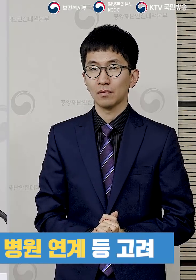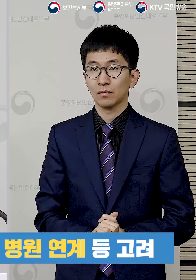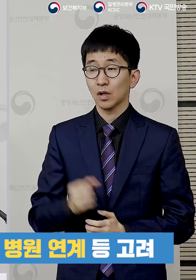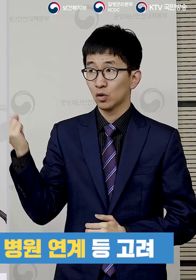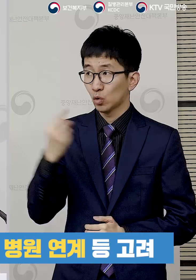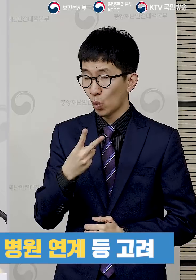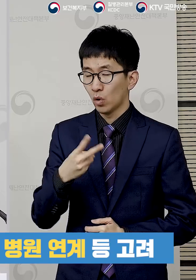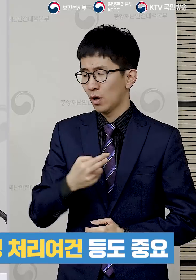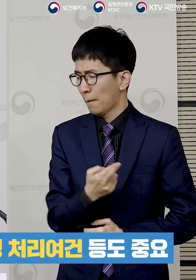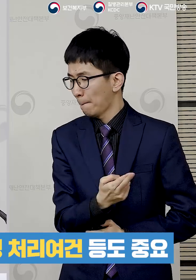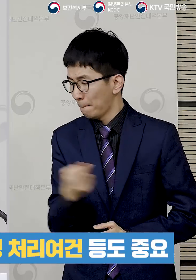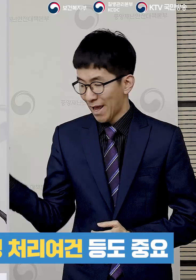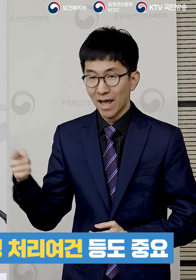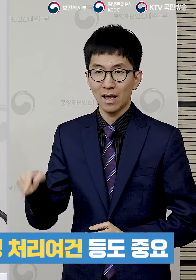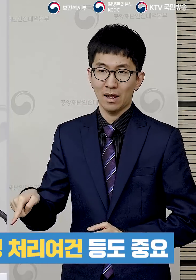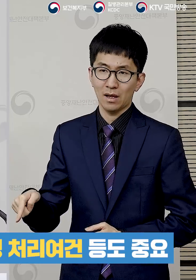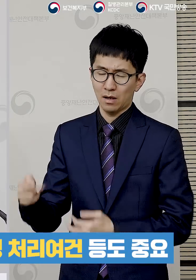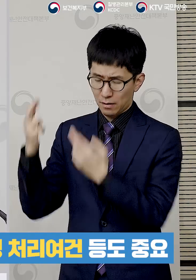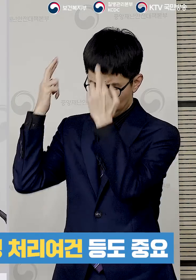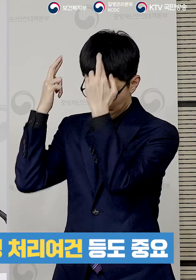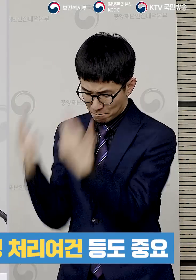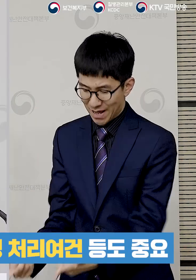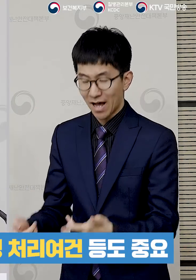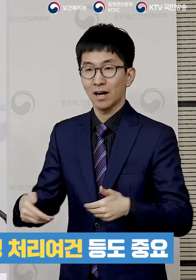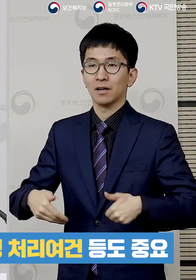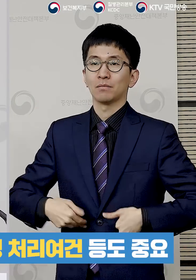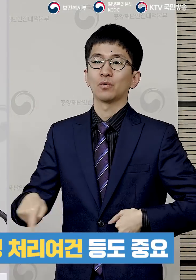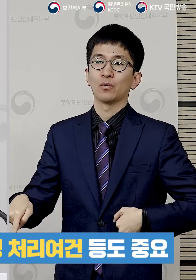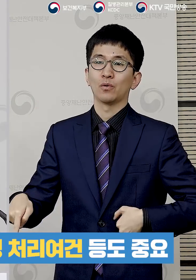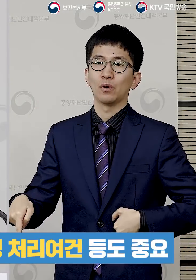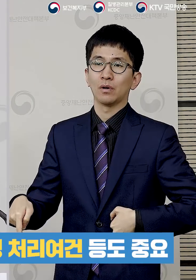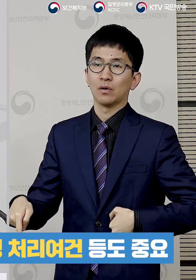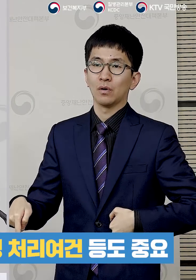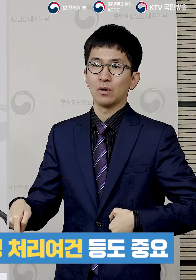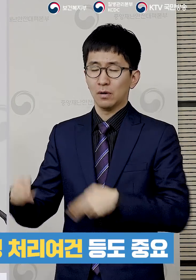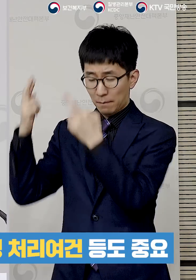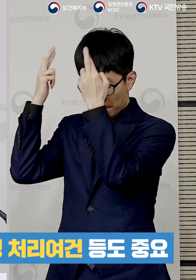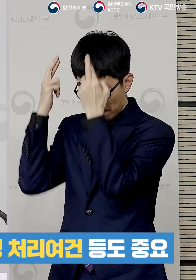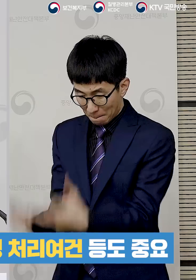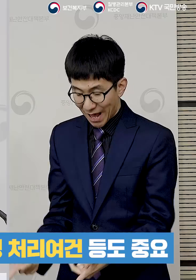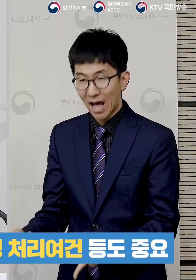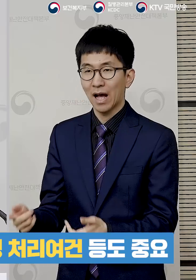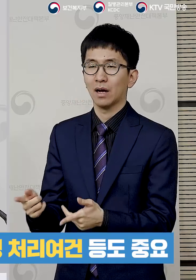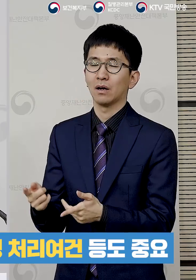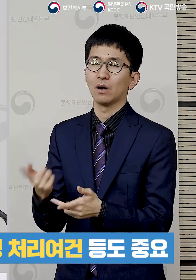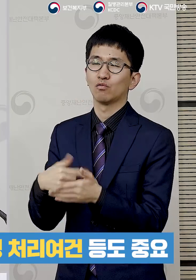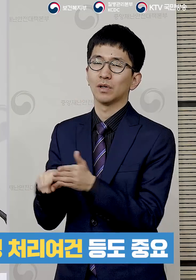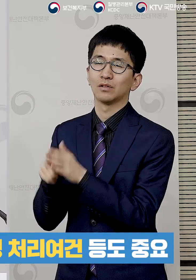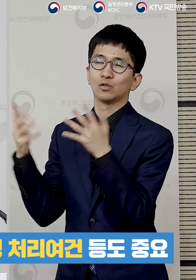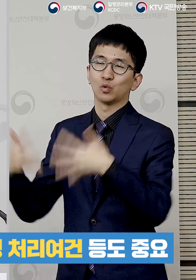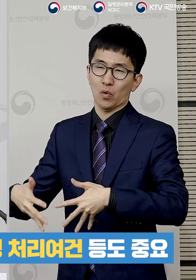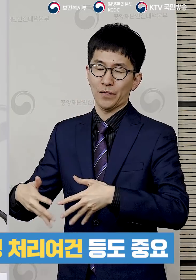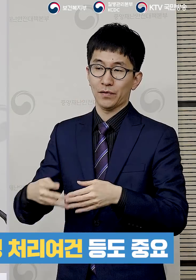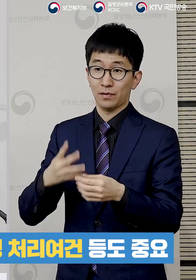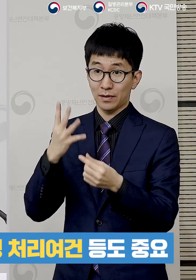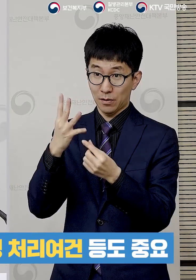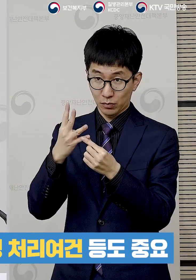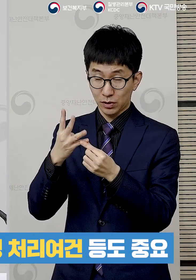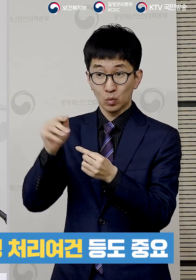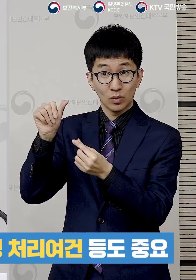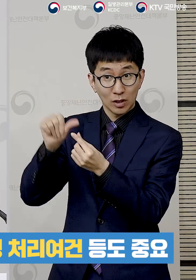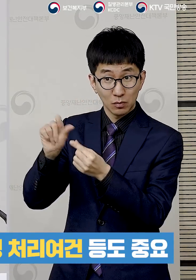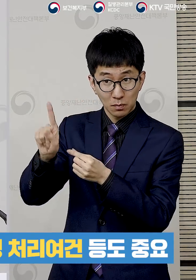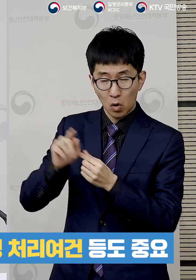지금 비워져 있어야 되기 때문에, 통째로 비워야 되기 때문에 전체가 비워져 있어야 되는 조건을 충족하면서도